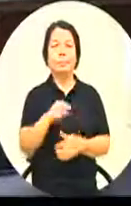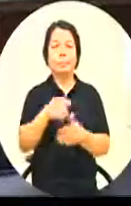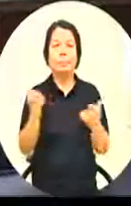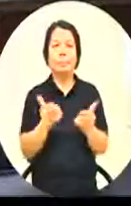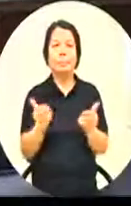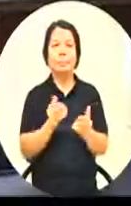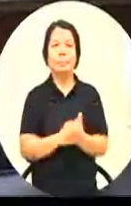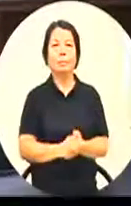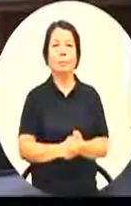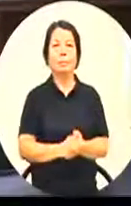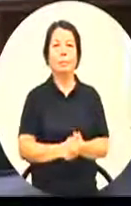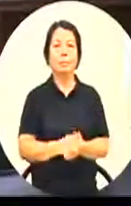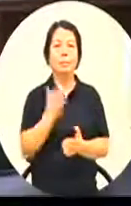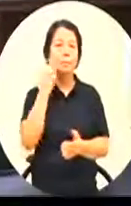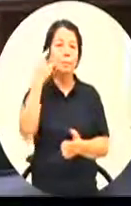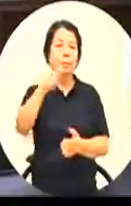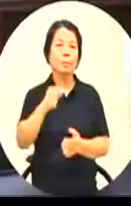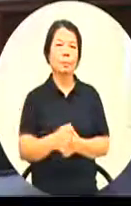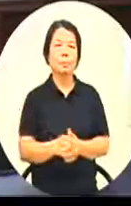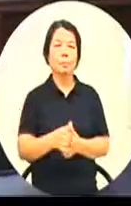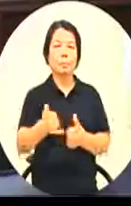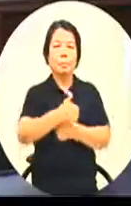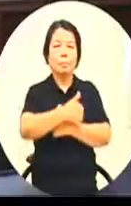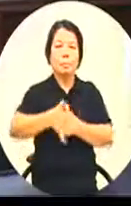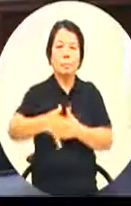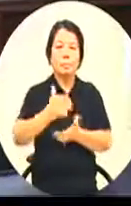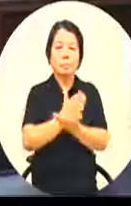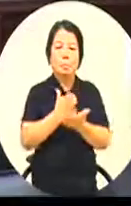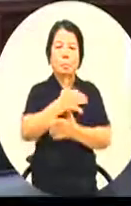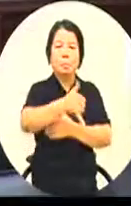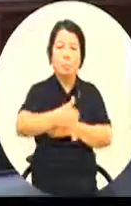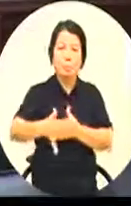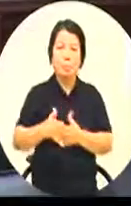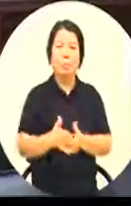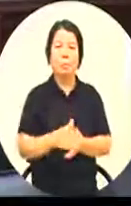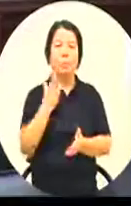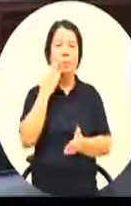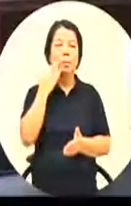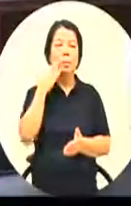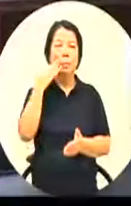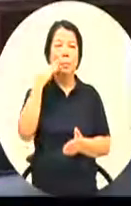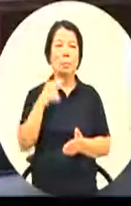为那个委员，你如果